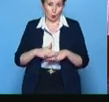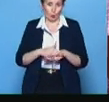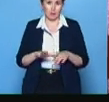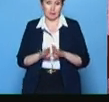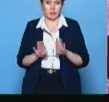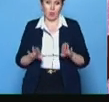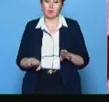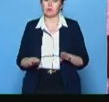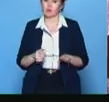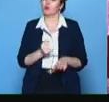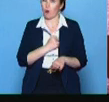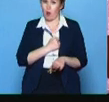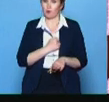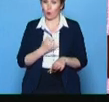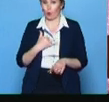к сожалению, у нас